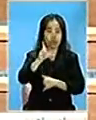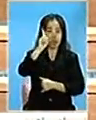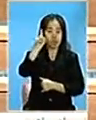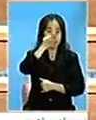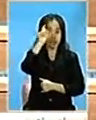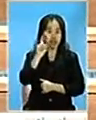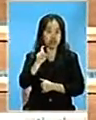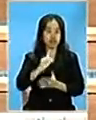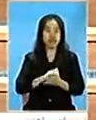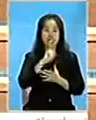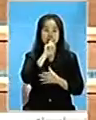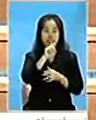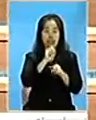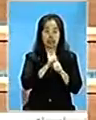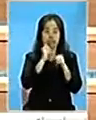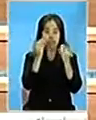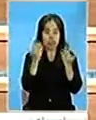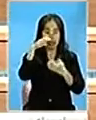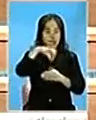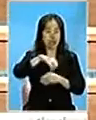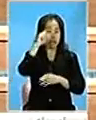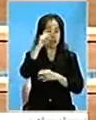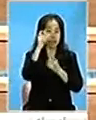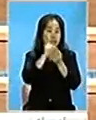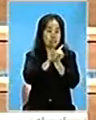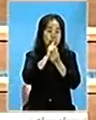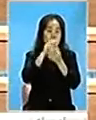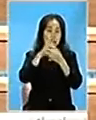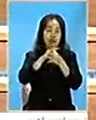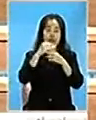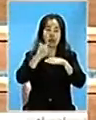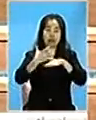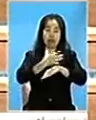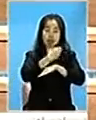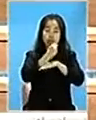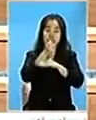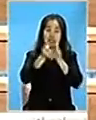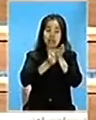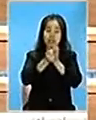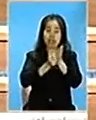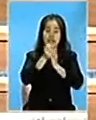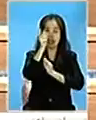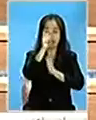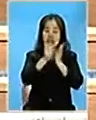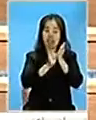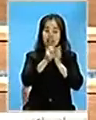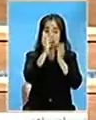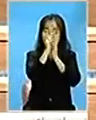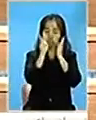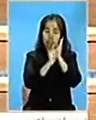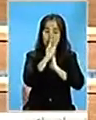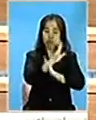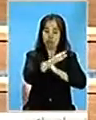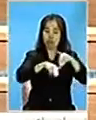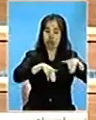องท่านจะทำอย่างไรครับจะแก้ไขรัฐธรรมนูญให้เป็นรัฐธรรมนูญของประชาชนได้อย่างไรท่